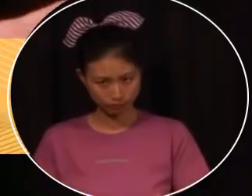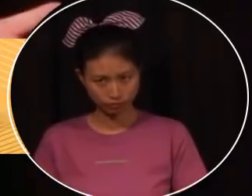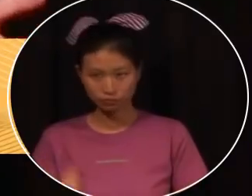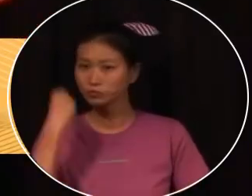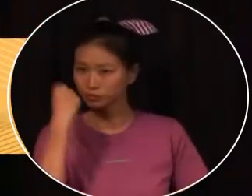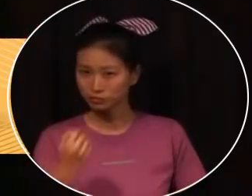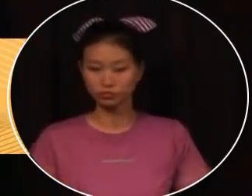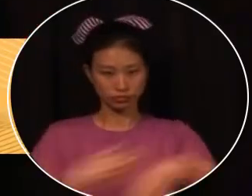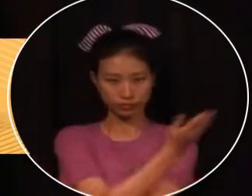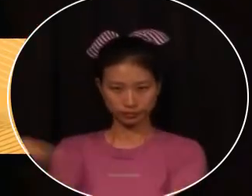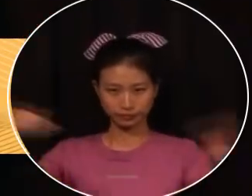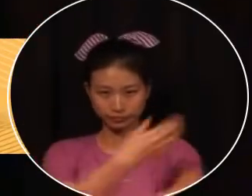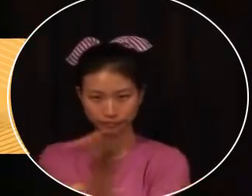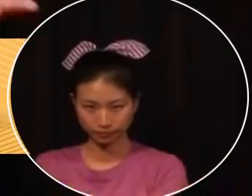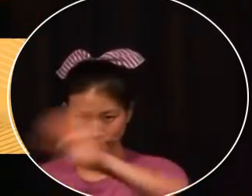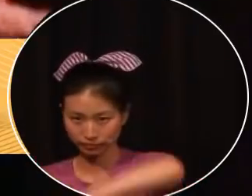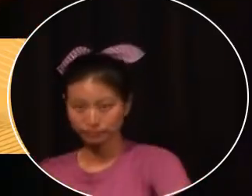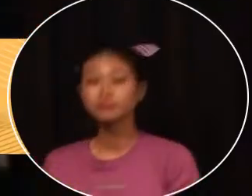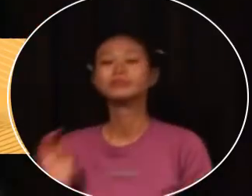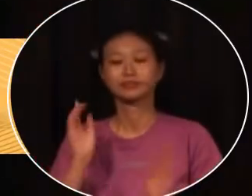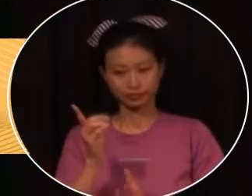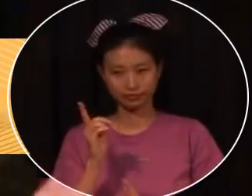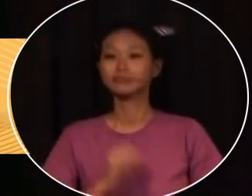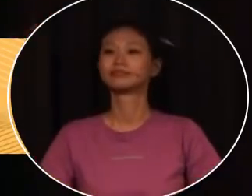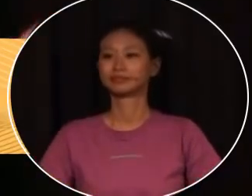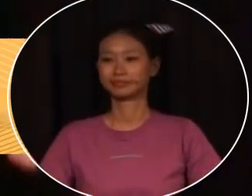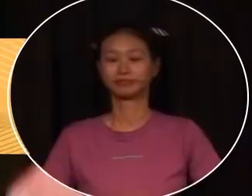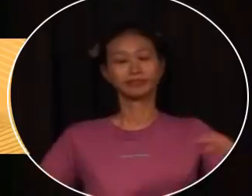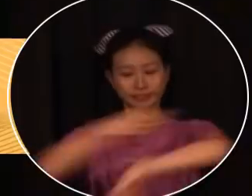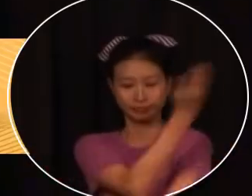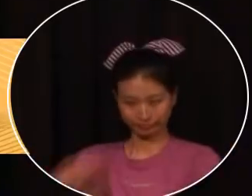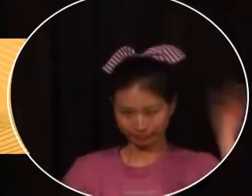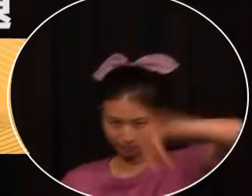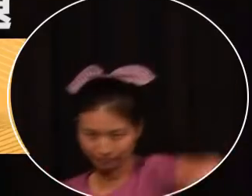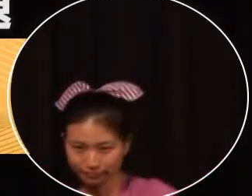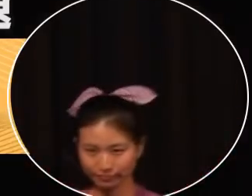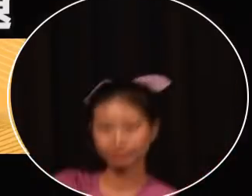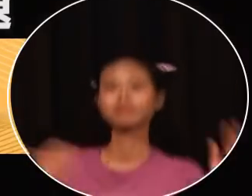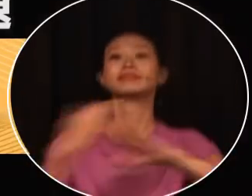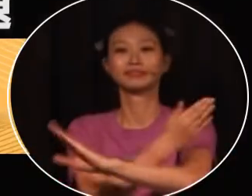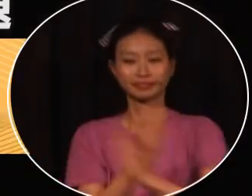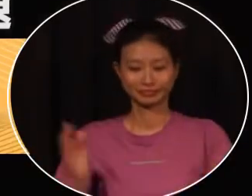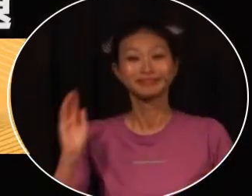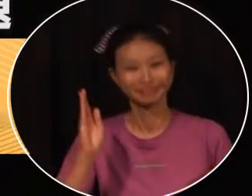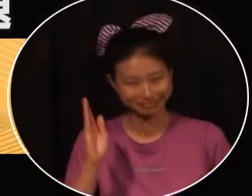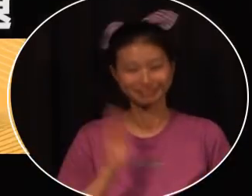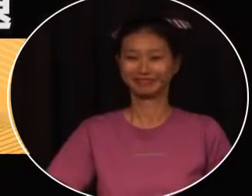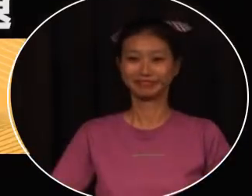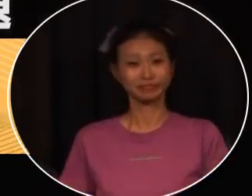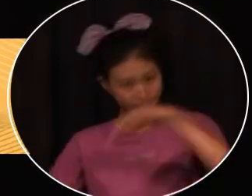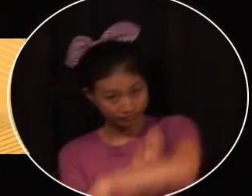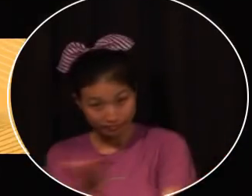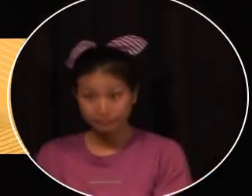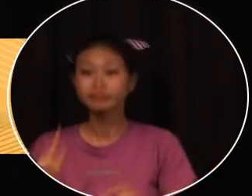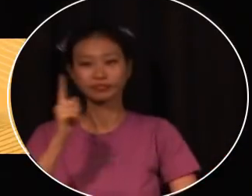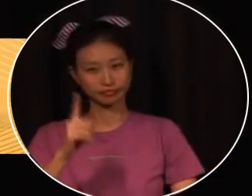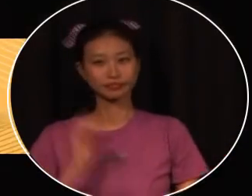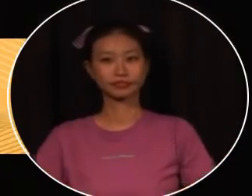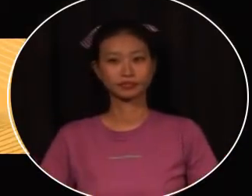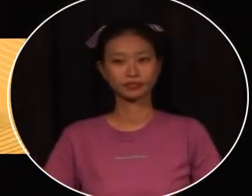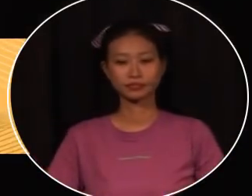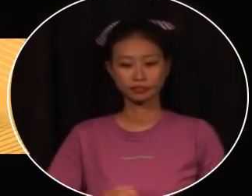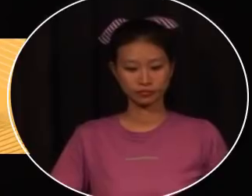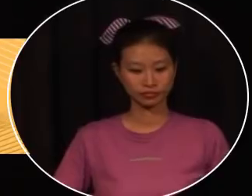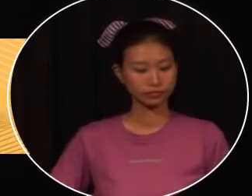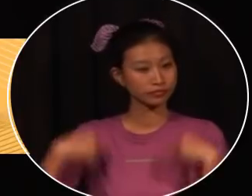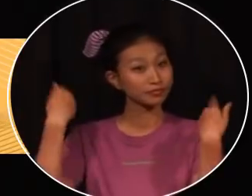些工人他们如果怕热的话，那到底该怎么样解决这个怕热的问题？ 哦，这个是属于一个技术性上的问题。 是。 那前阵